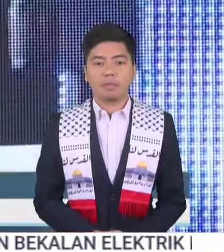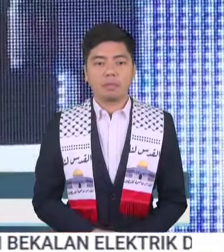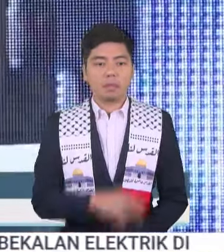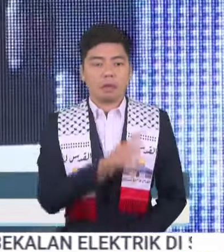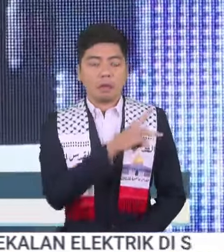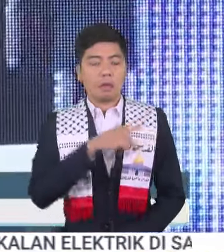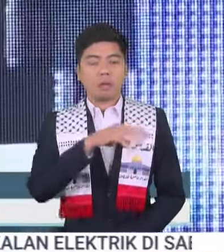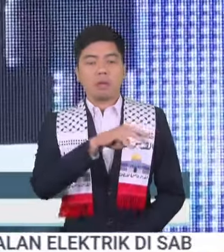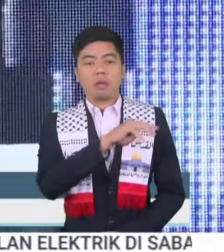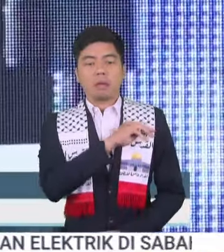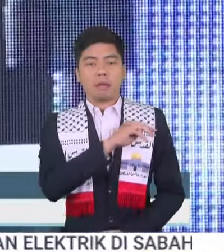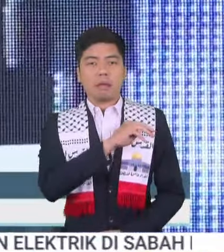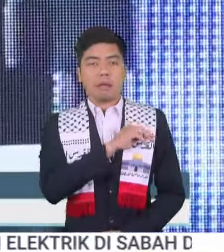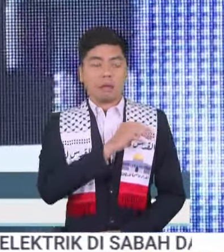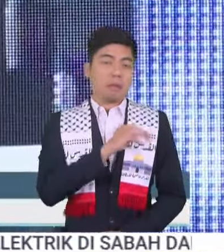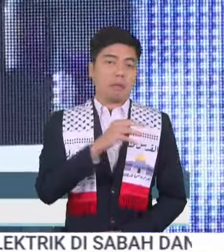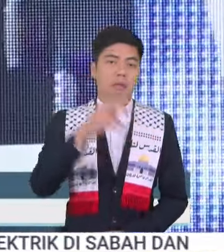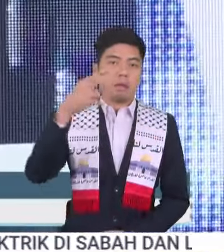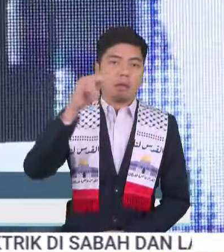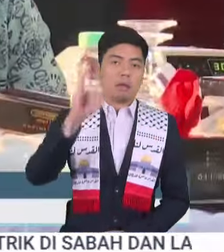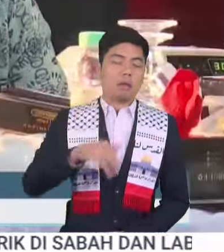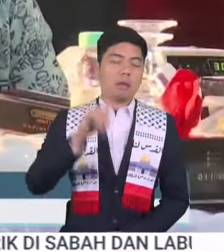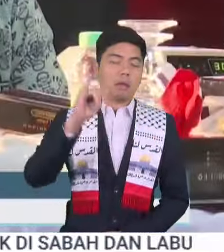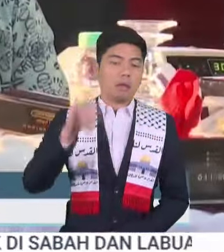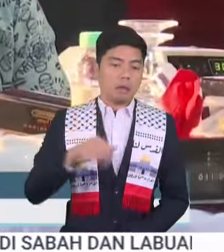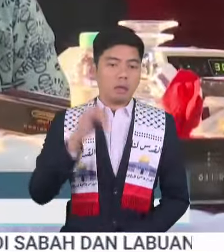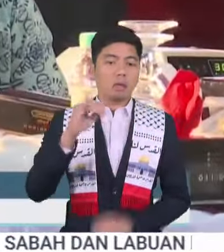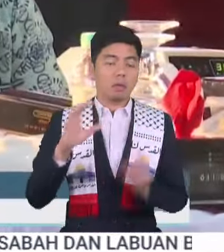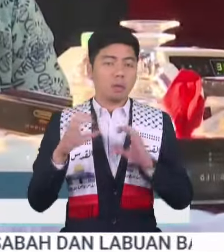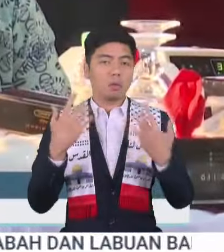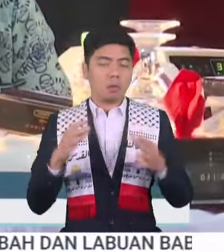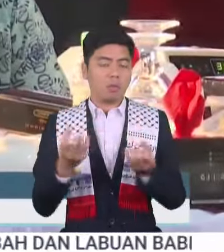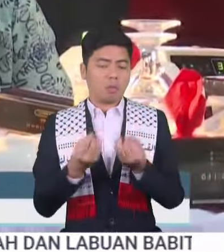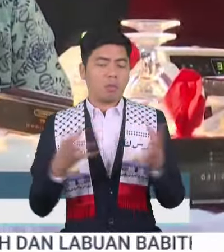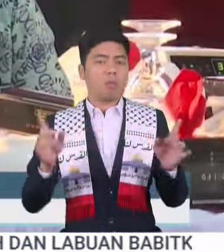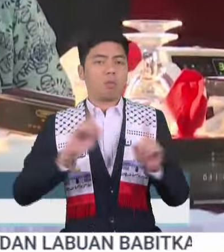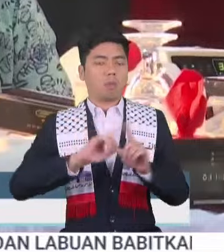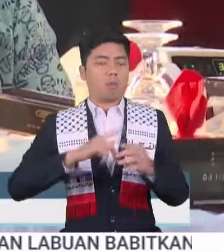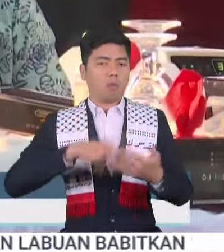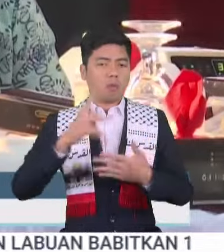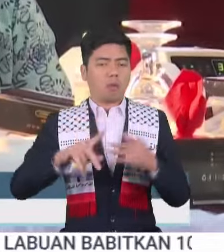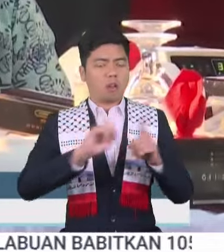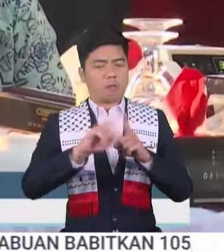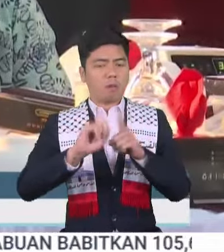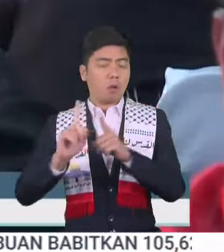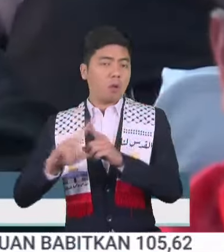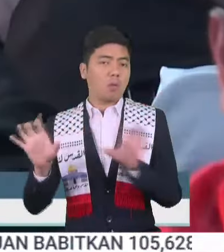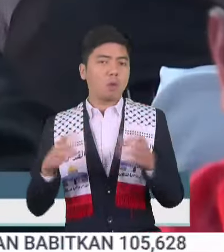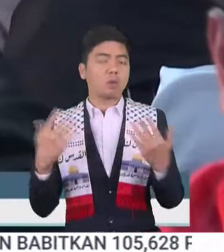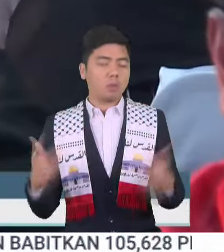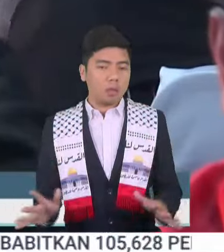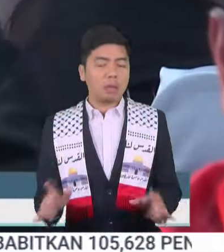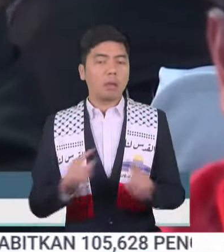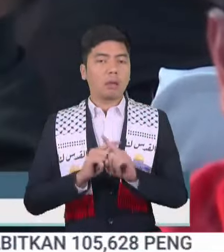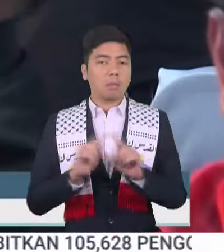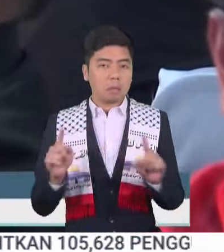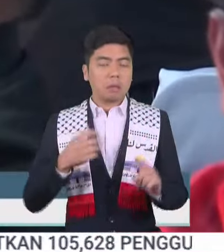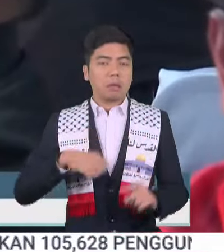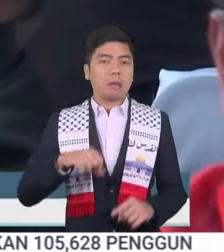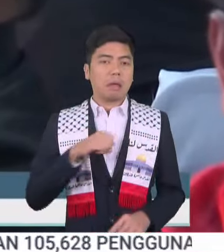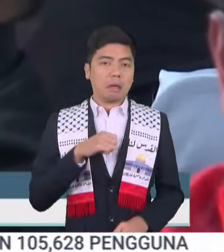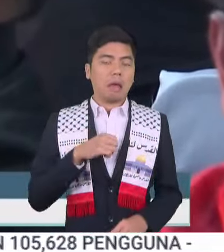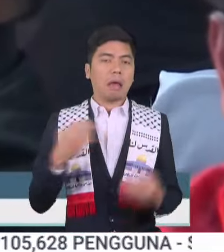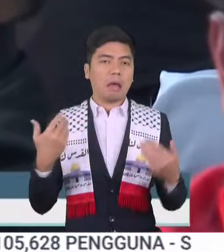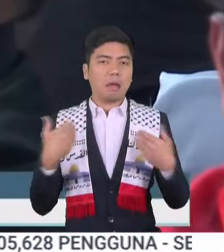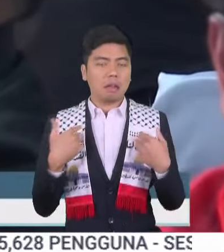Ketua Menteri Datuk Seri Panglima Haji Jin Noor berkata pelbagai program telah dilaksana menerusi pelan tersebut, namun mengakui